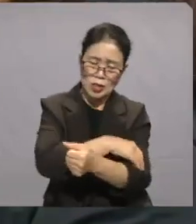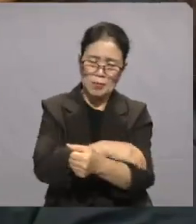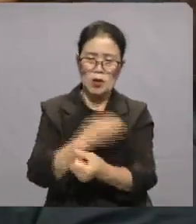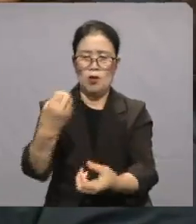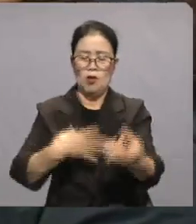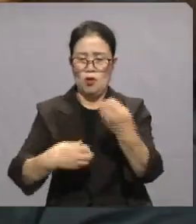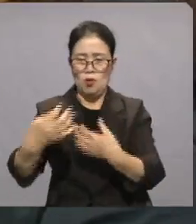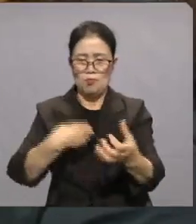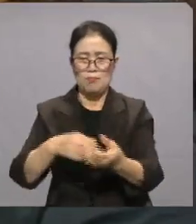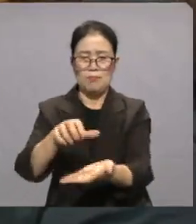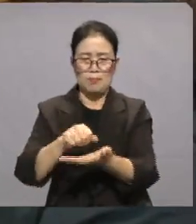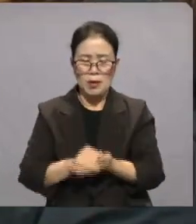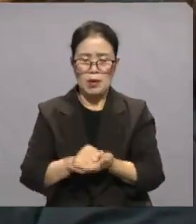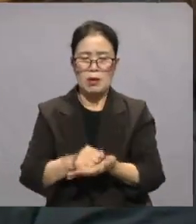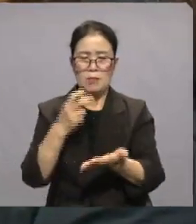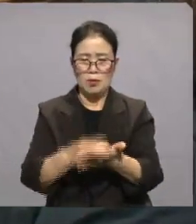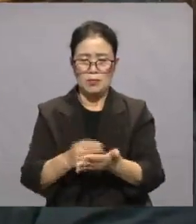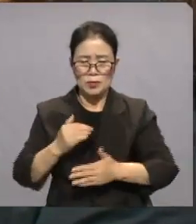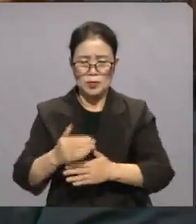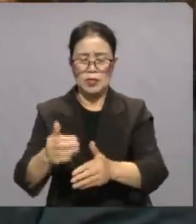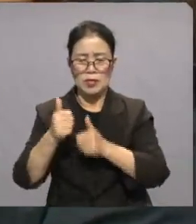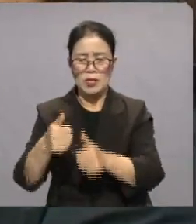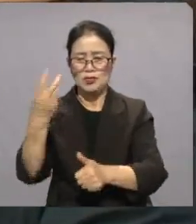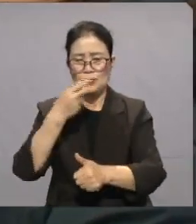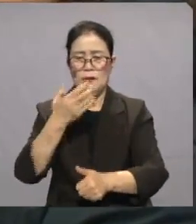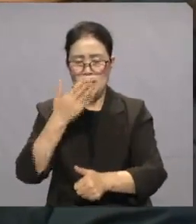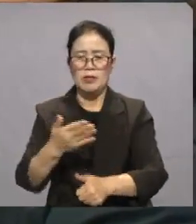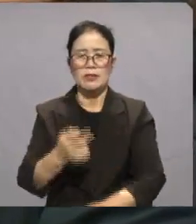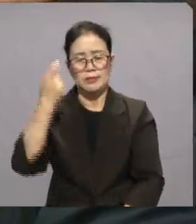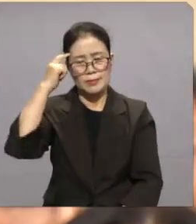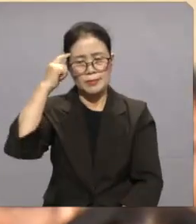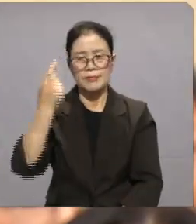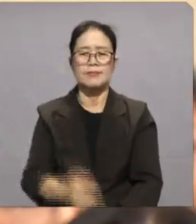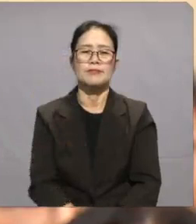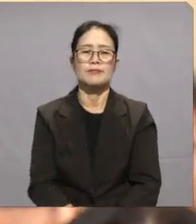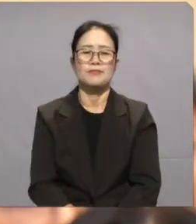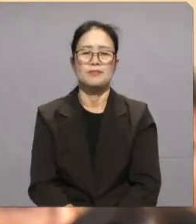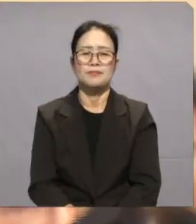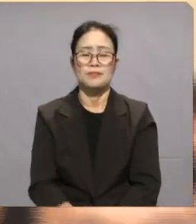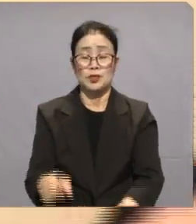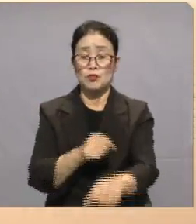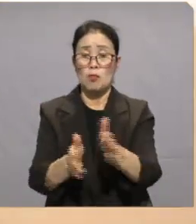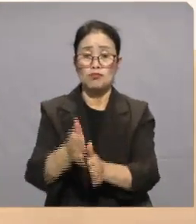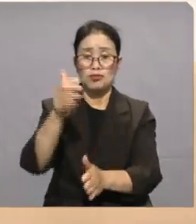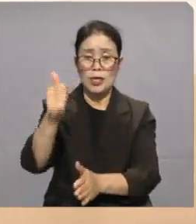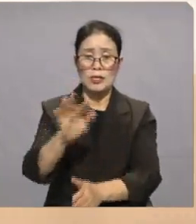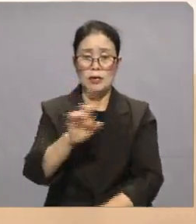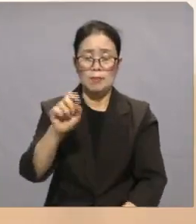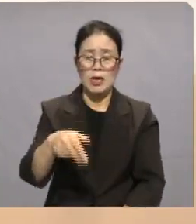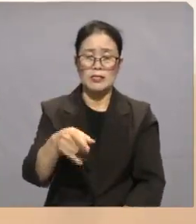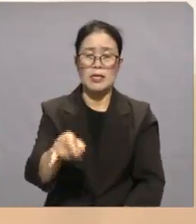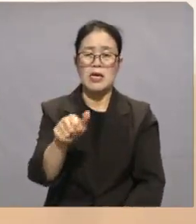접수가 되었습니다. 저희들은 법령과 절차에 따라서 수사를 할수 있다고 생각하고 있습니다. 특수본 본부장은 박세현